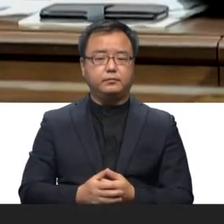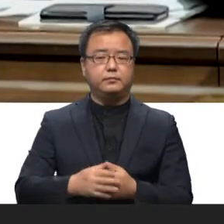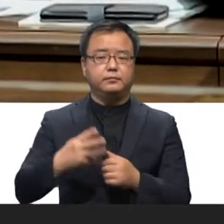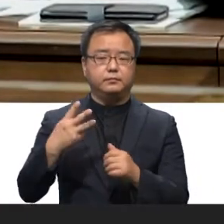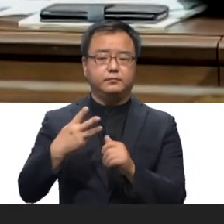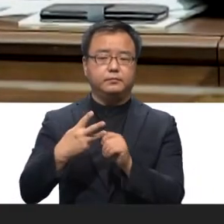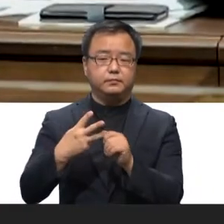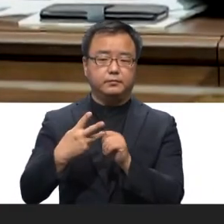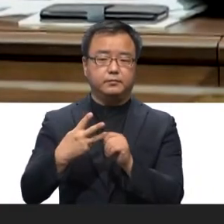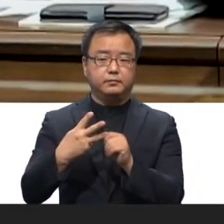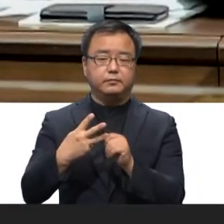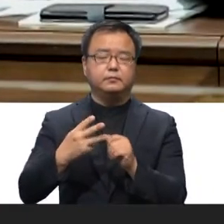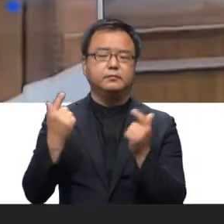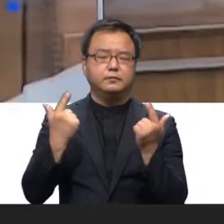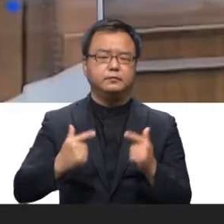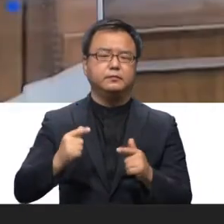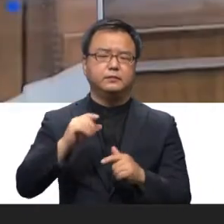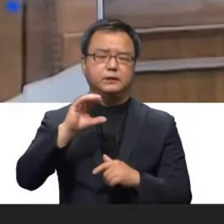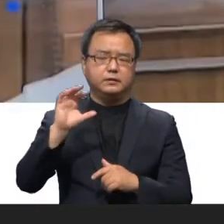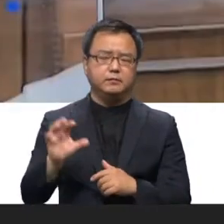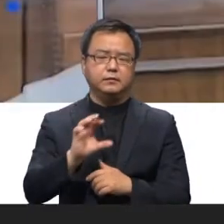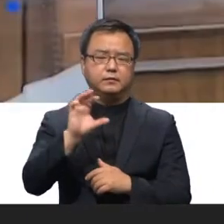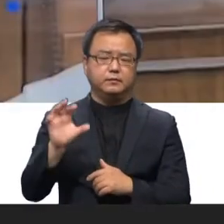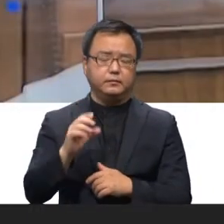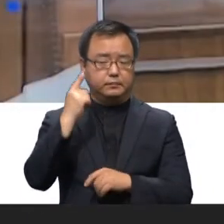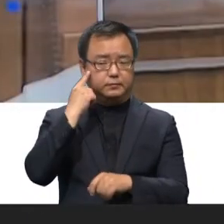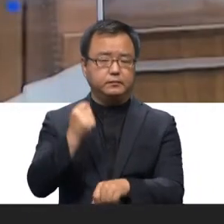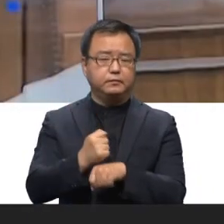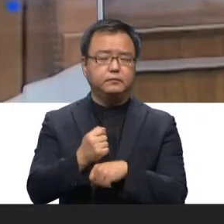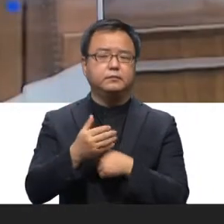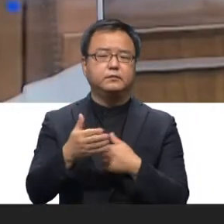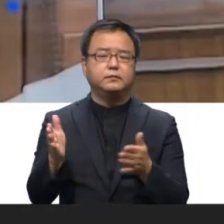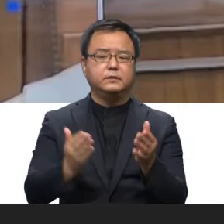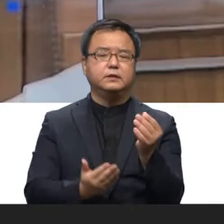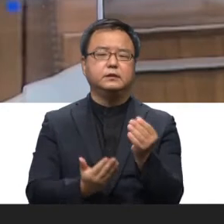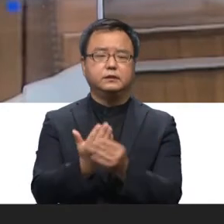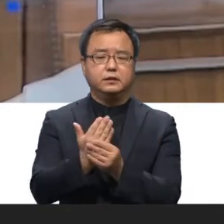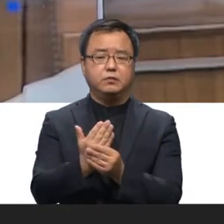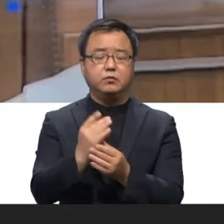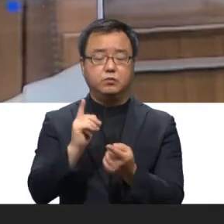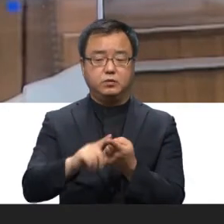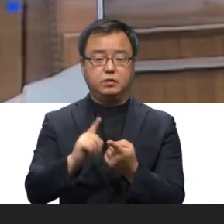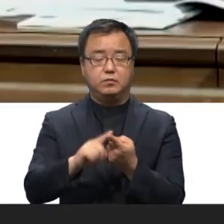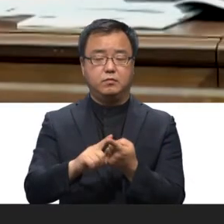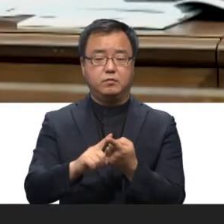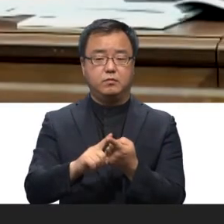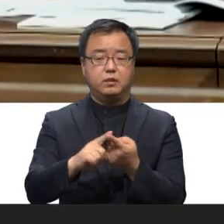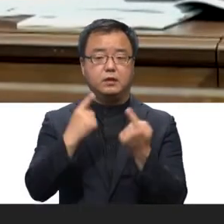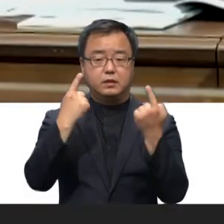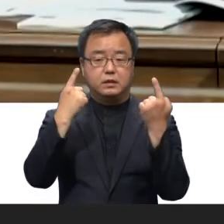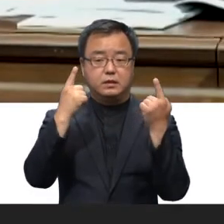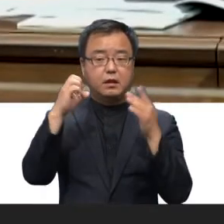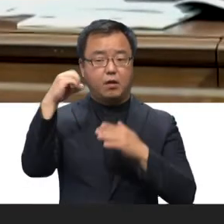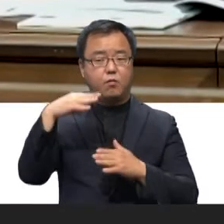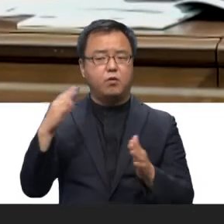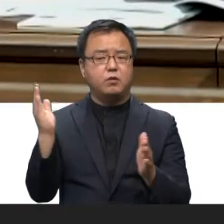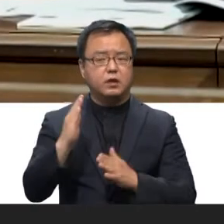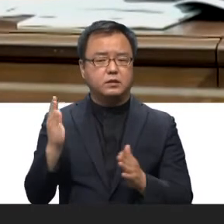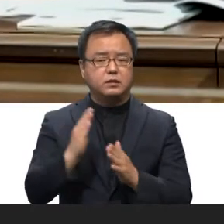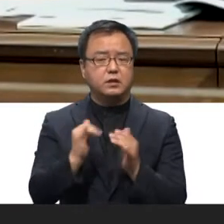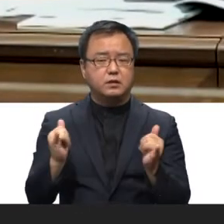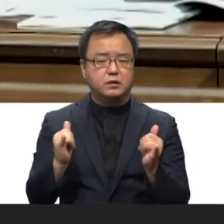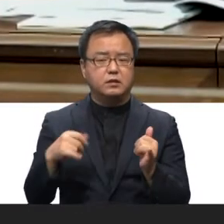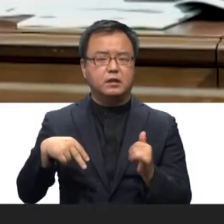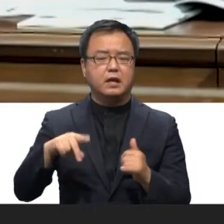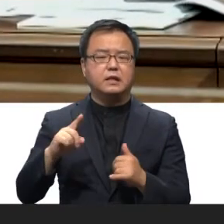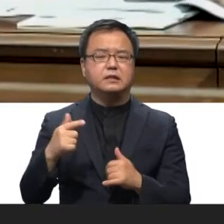셋째로 매번 반복되는 연구실 사고에 대해 구성원이 대학원생은 학생임에도 불구하고 산재 혜택을 못 받는